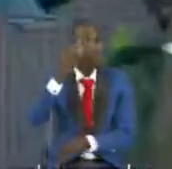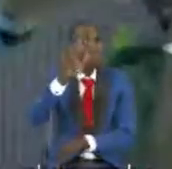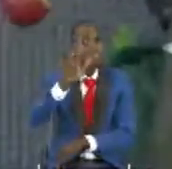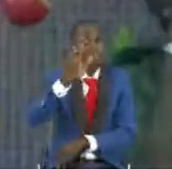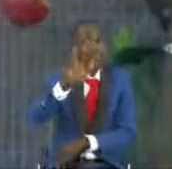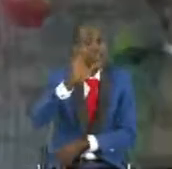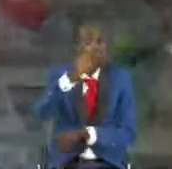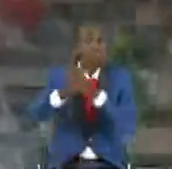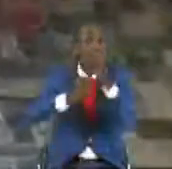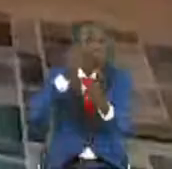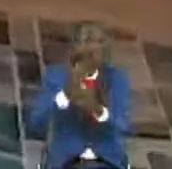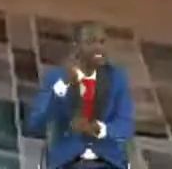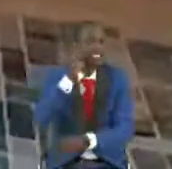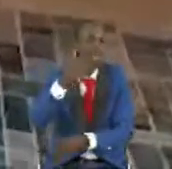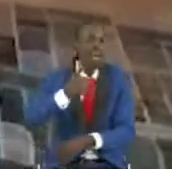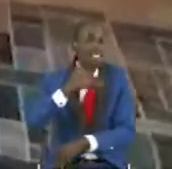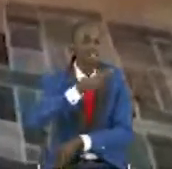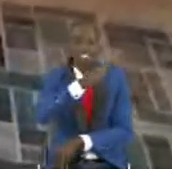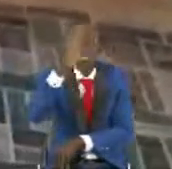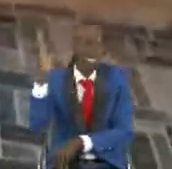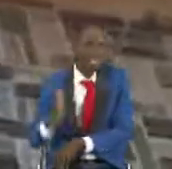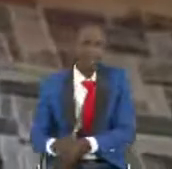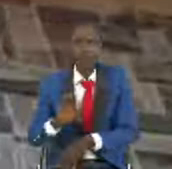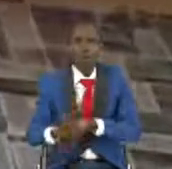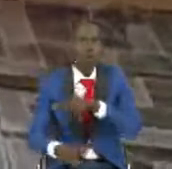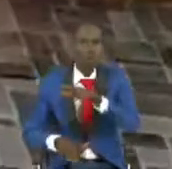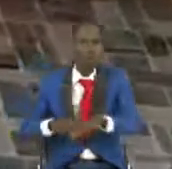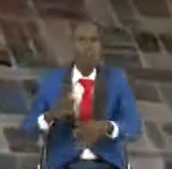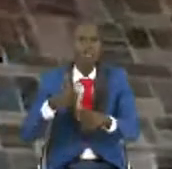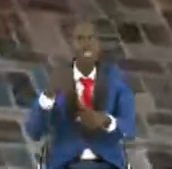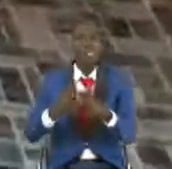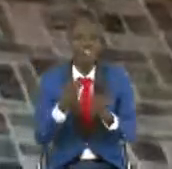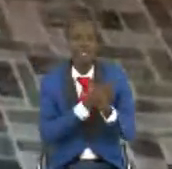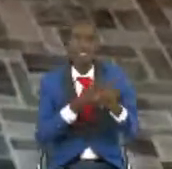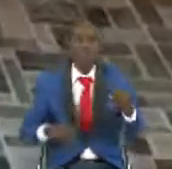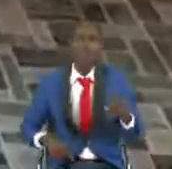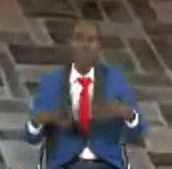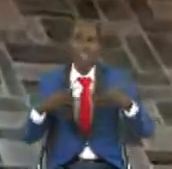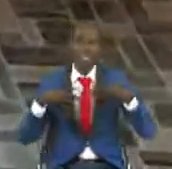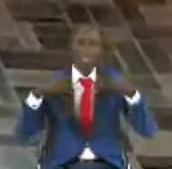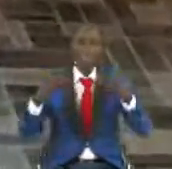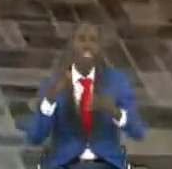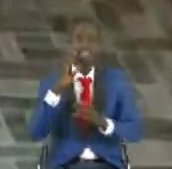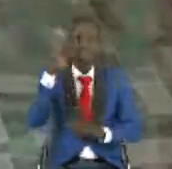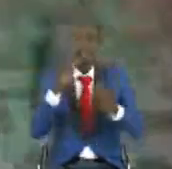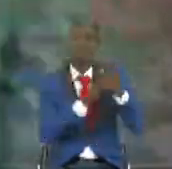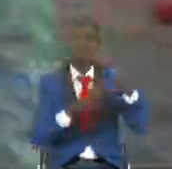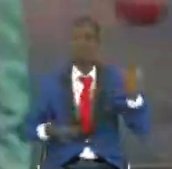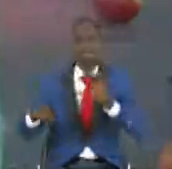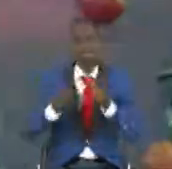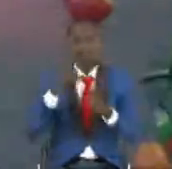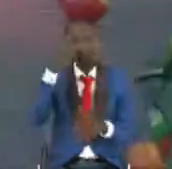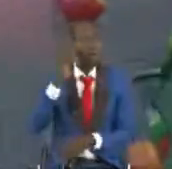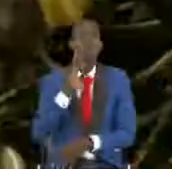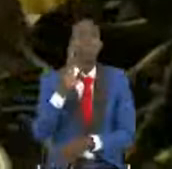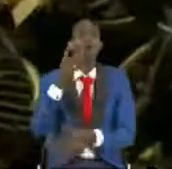Elle n'a jamais marché. Le Seigneur l'a fait. Si Dieu l'a fait pour elle, qu'est-ce que Dieu